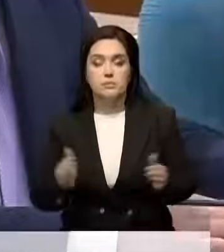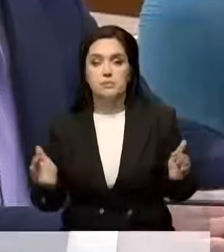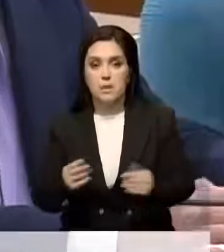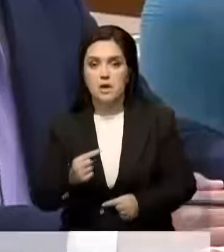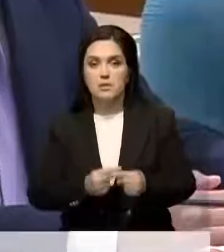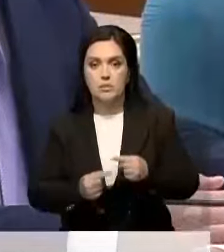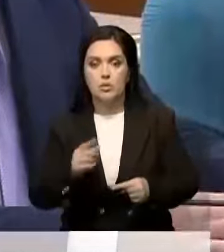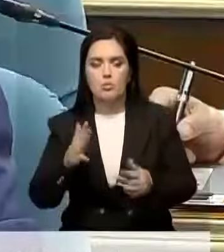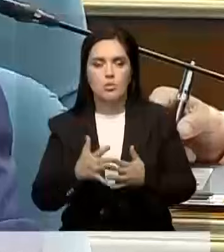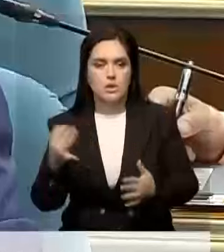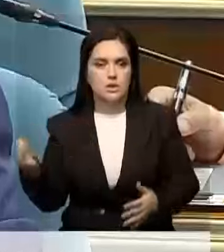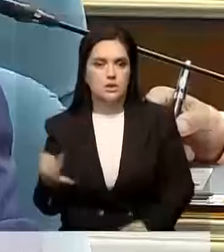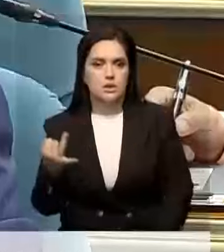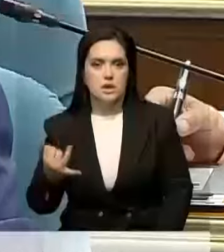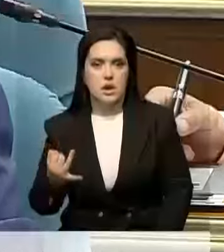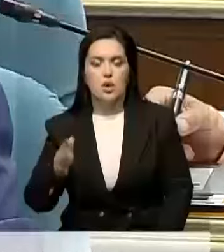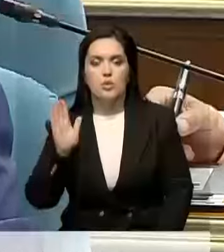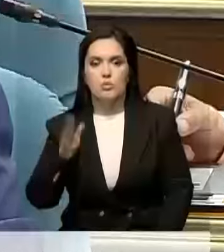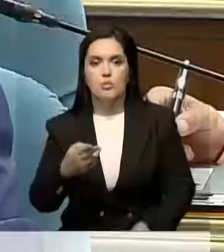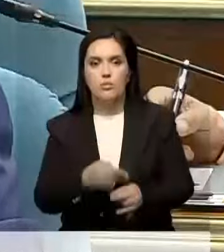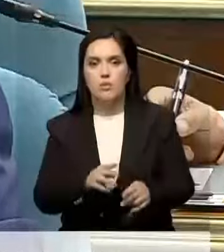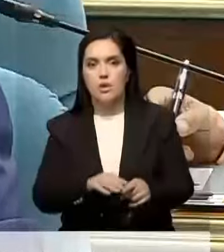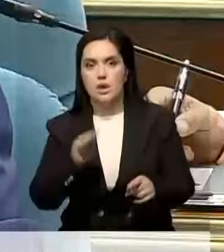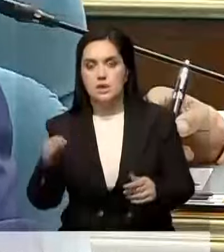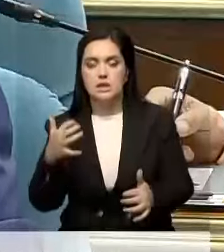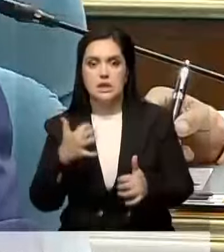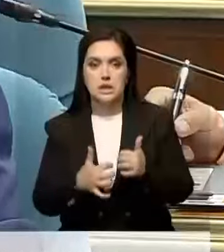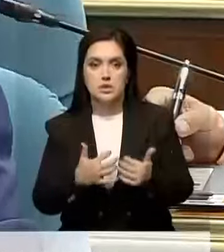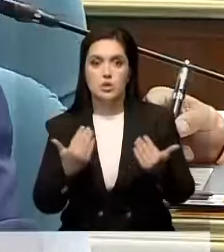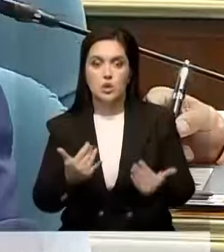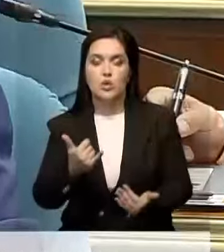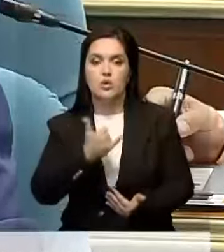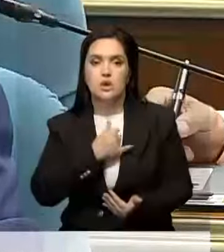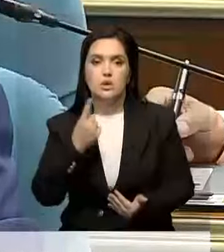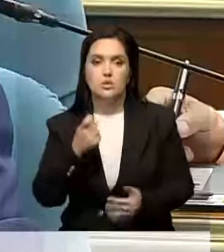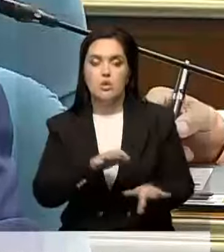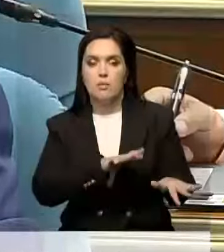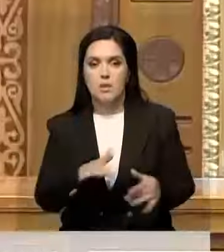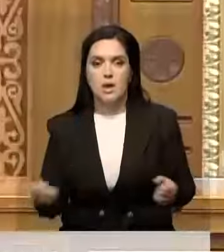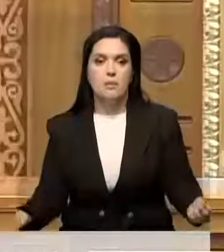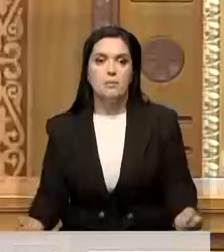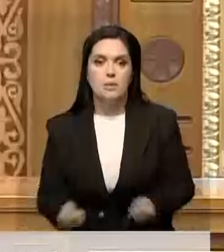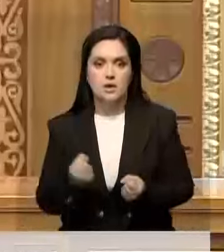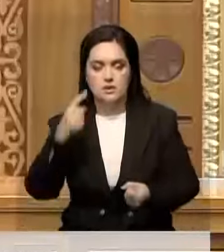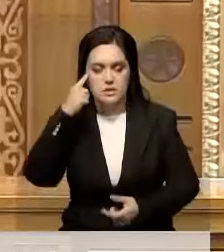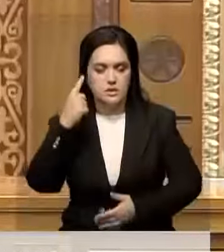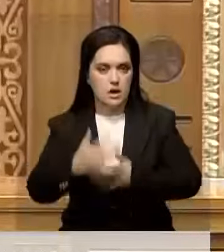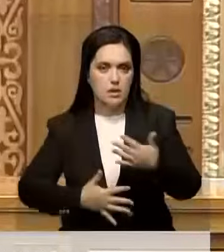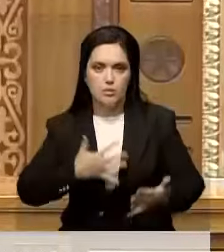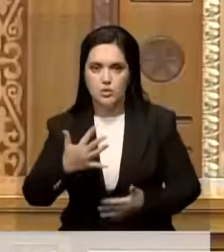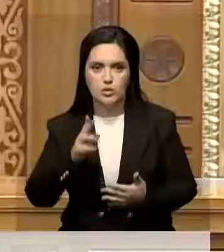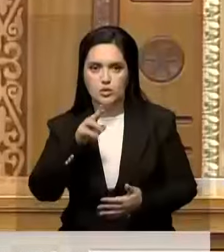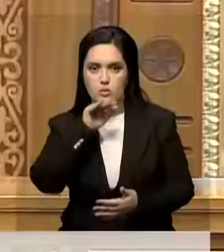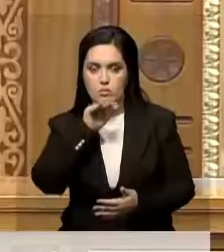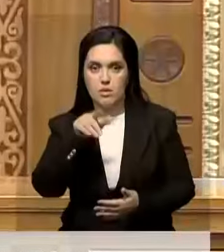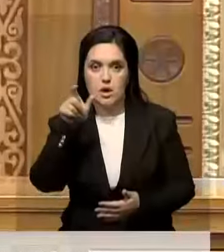будет больше заинтересован в переходе в категорию среднего. Сейчас же у нас более 100 мер поддержки, в которых запутается даже сильный